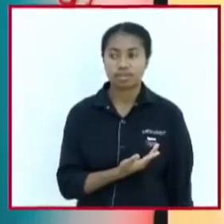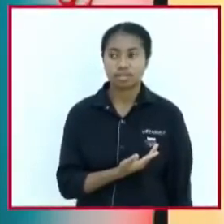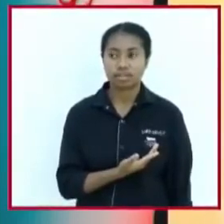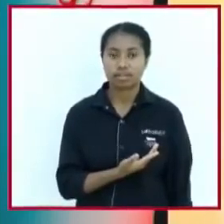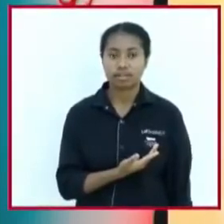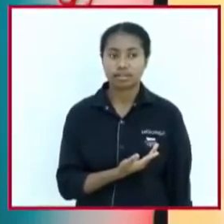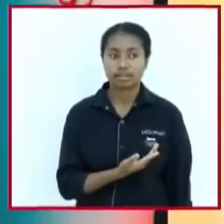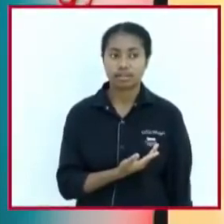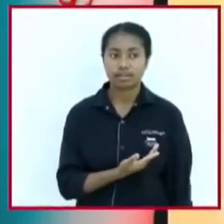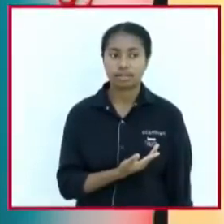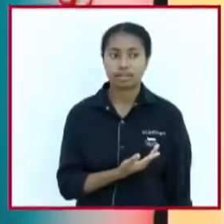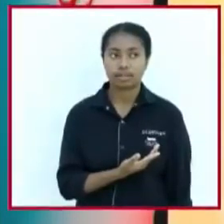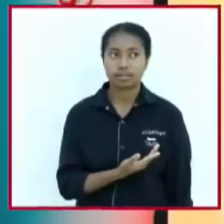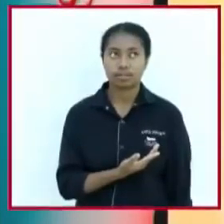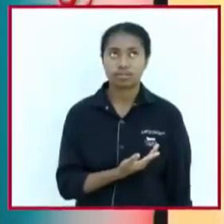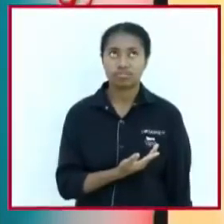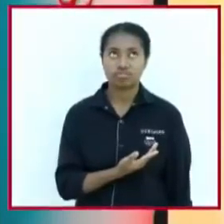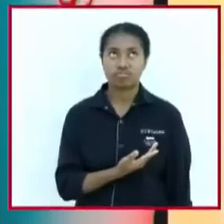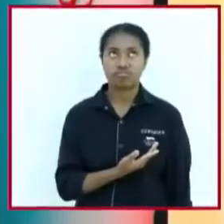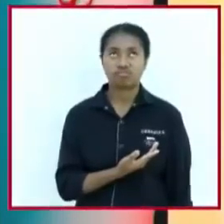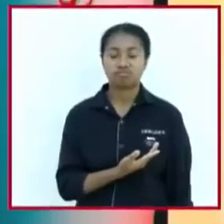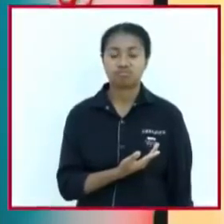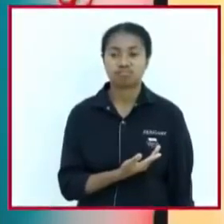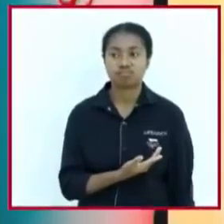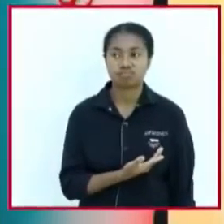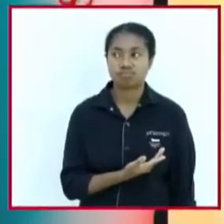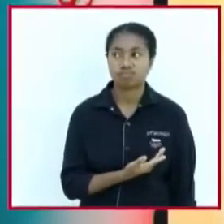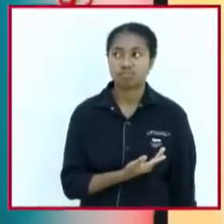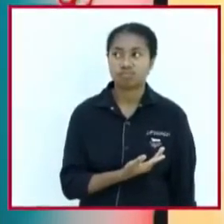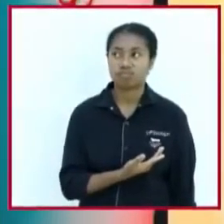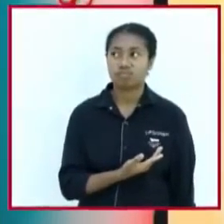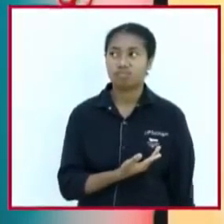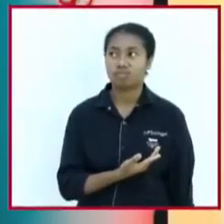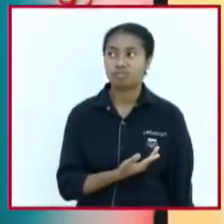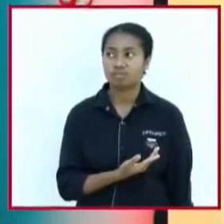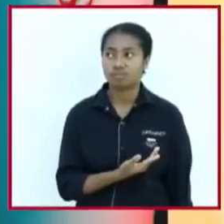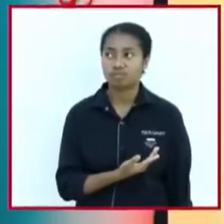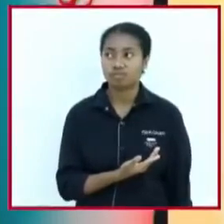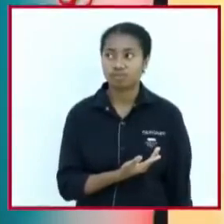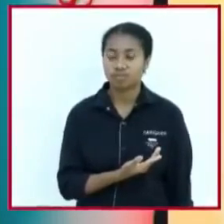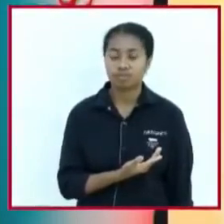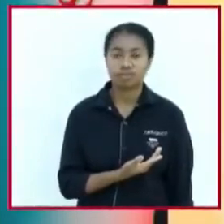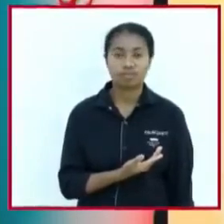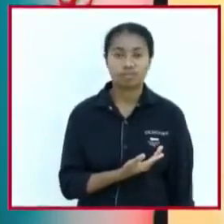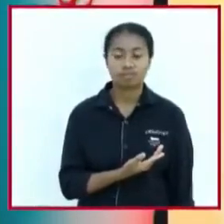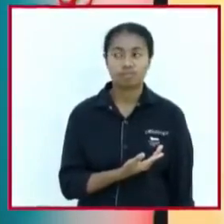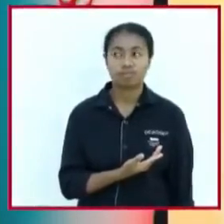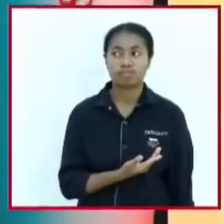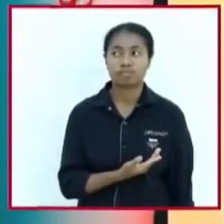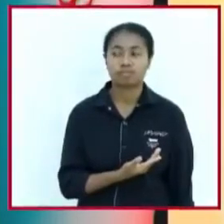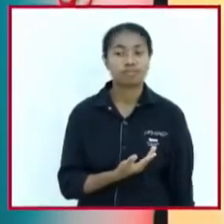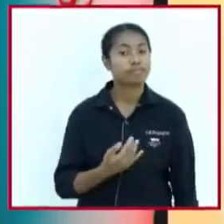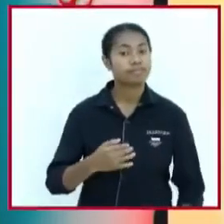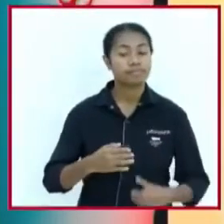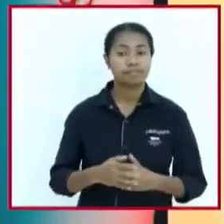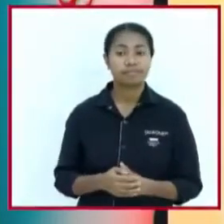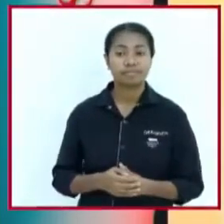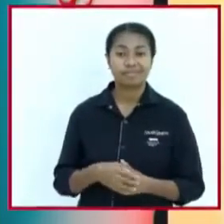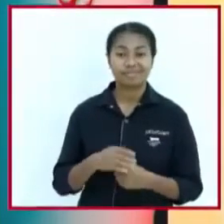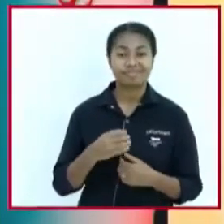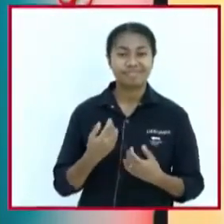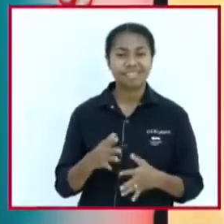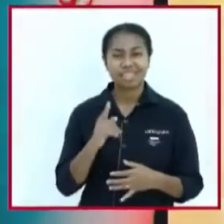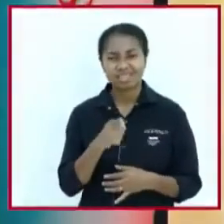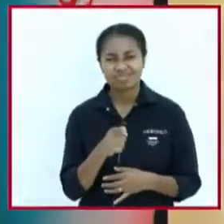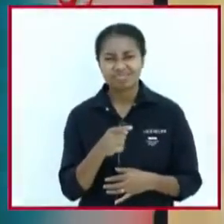orang Marilah kita saling menasehati dan semakin giat melakukannya menjelang hari Tuhan yang mendekat jadi